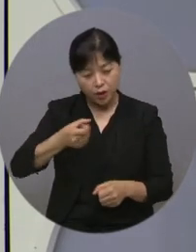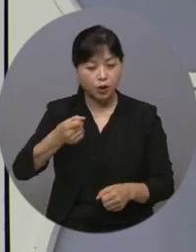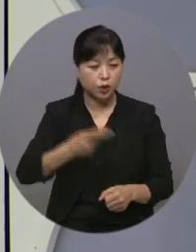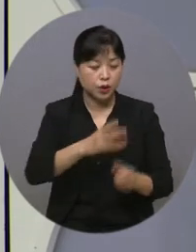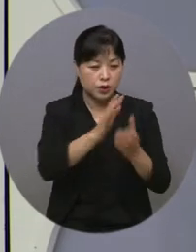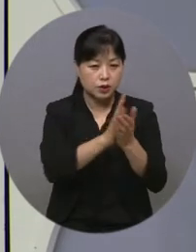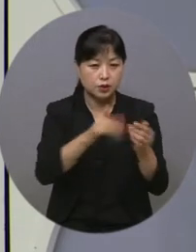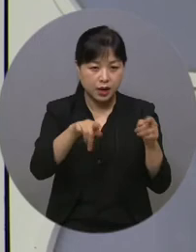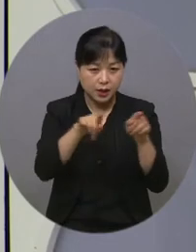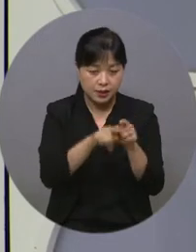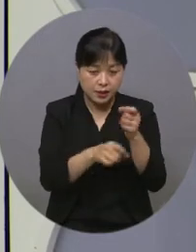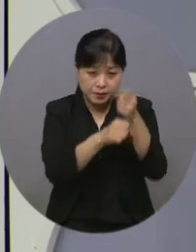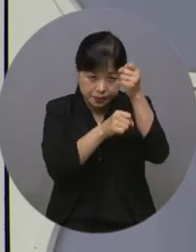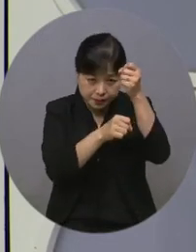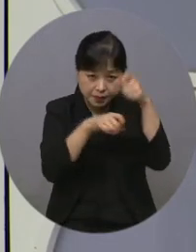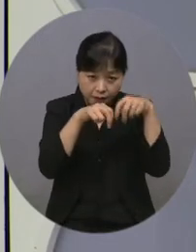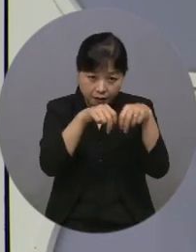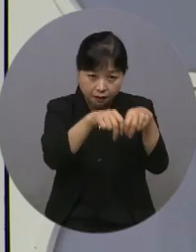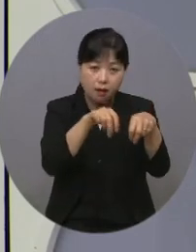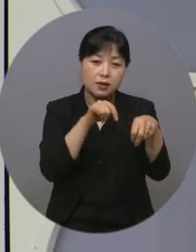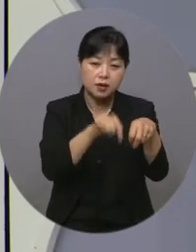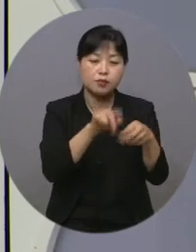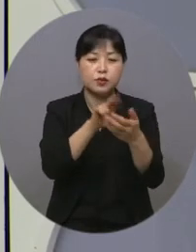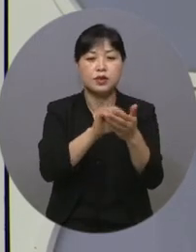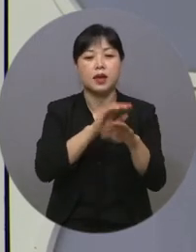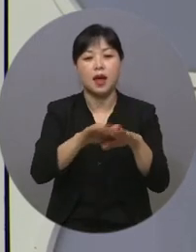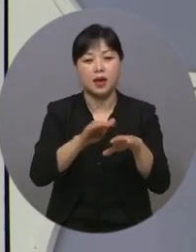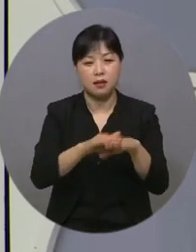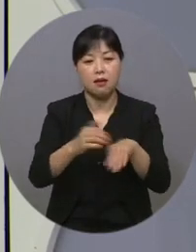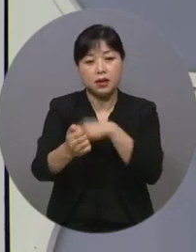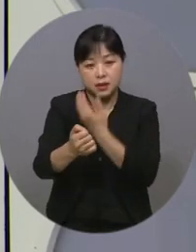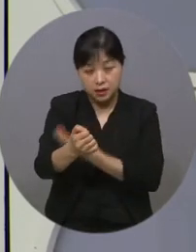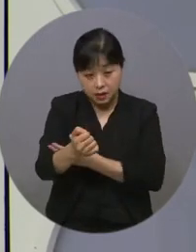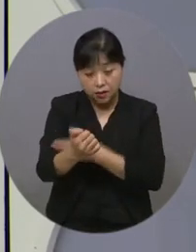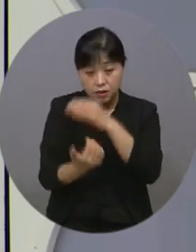문제 해결 능력이 생기는 거죠. 그것이 창의력의